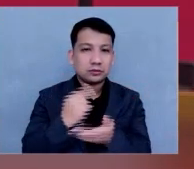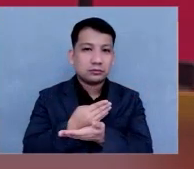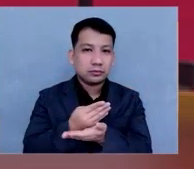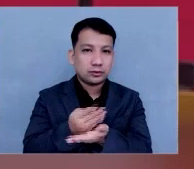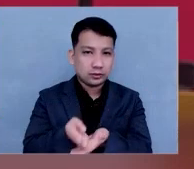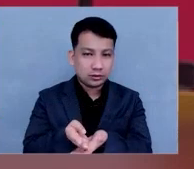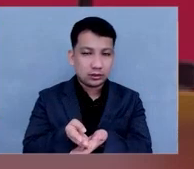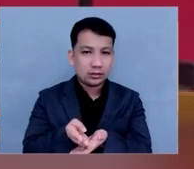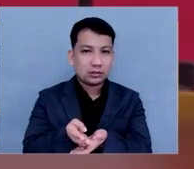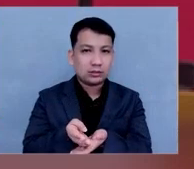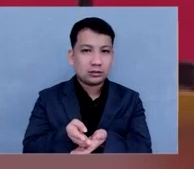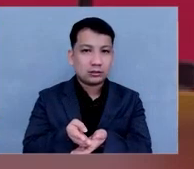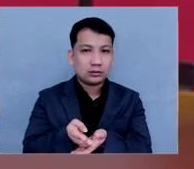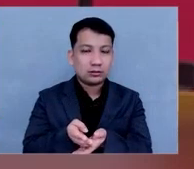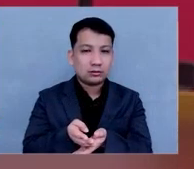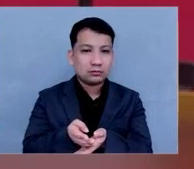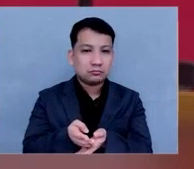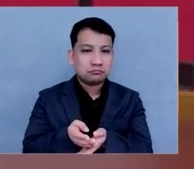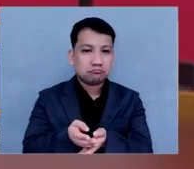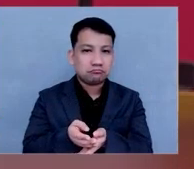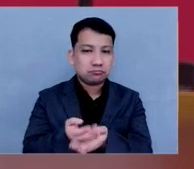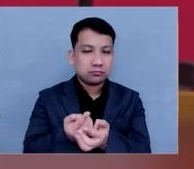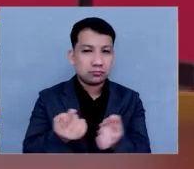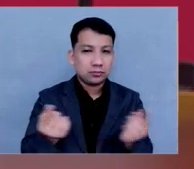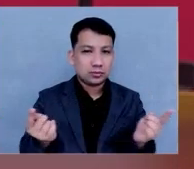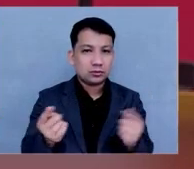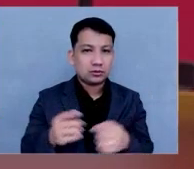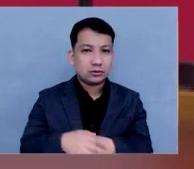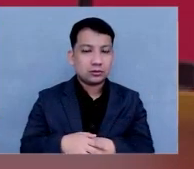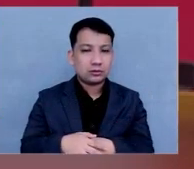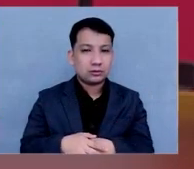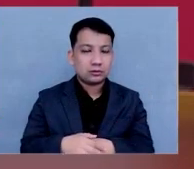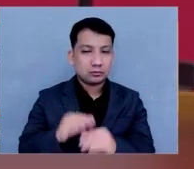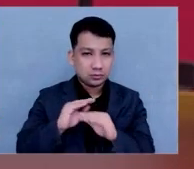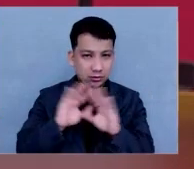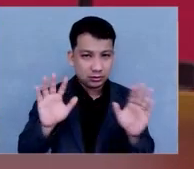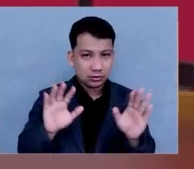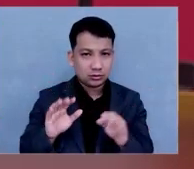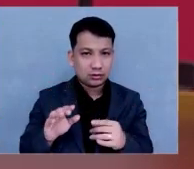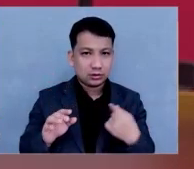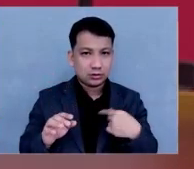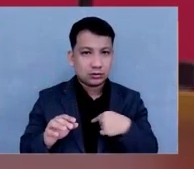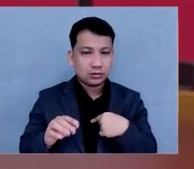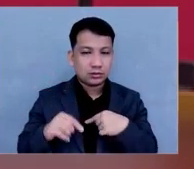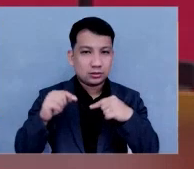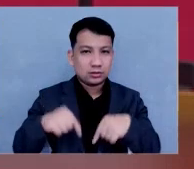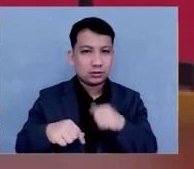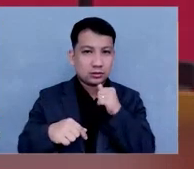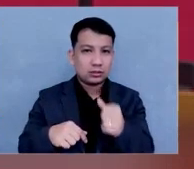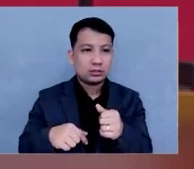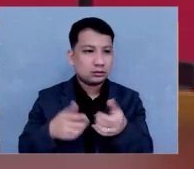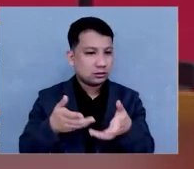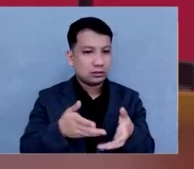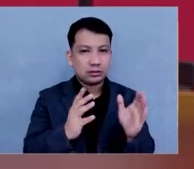these individuals I say let us clear this ch will